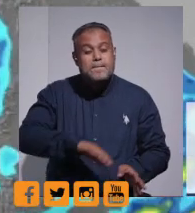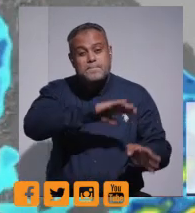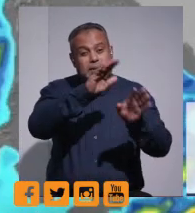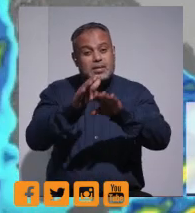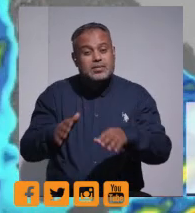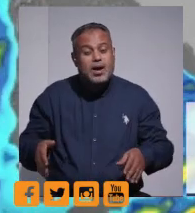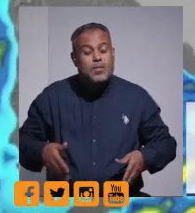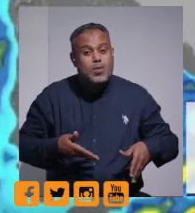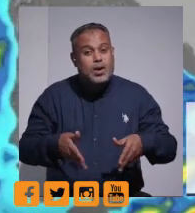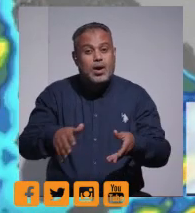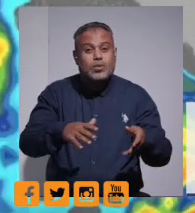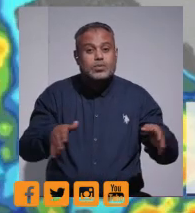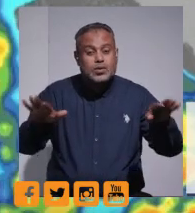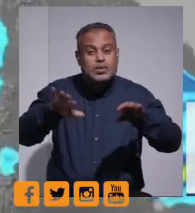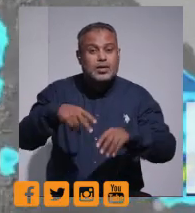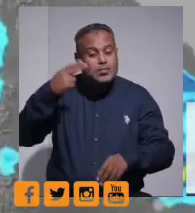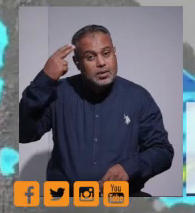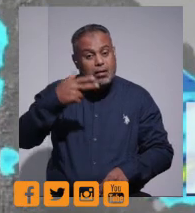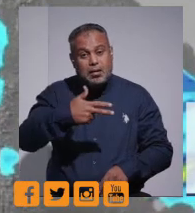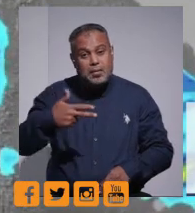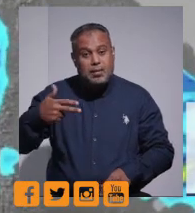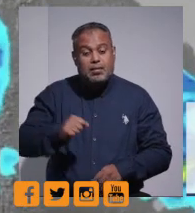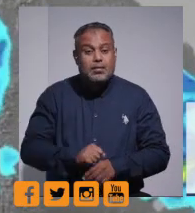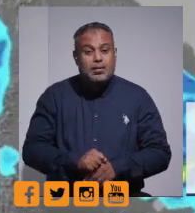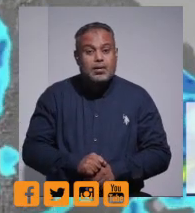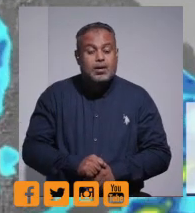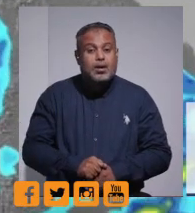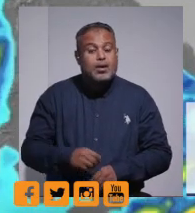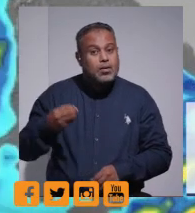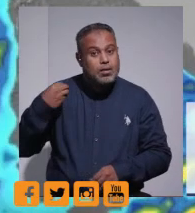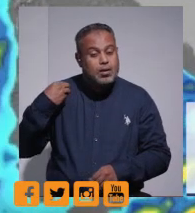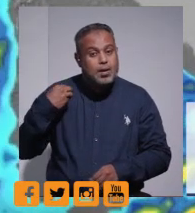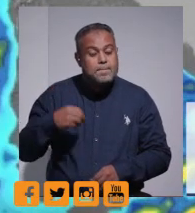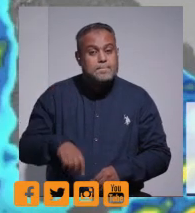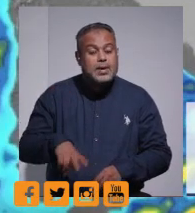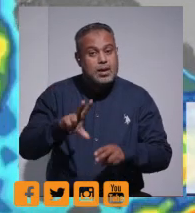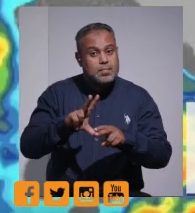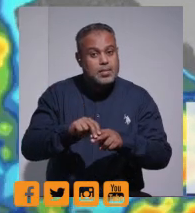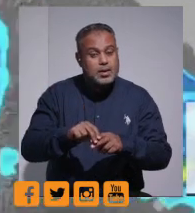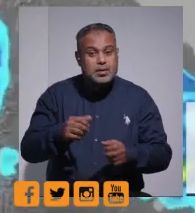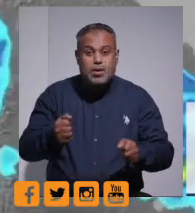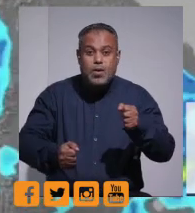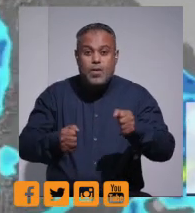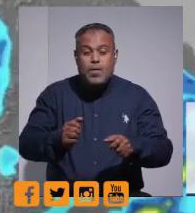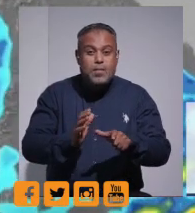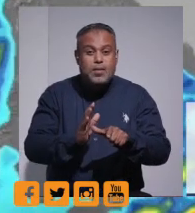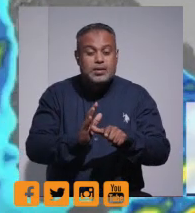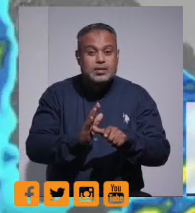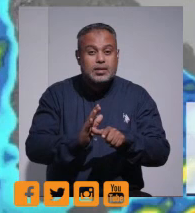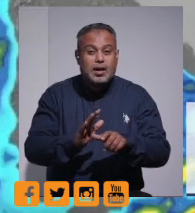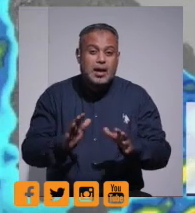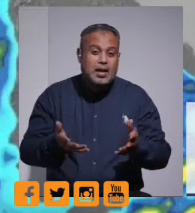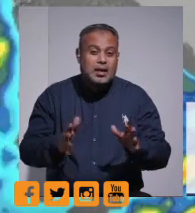لوادي حضرموت الغربيه منها كما ينبه المركز سائقيه المركبات والمسافرين كافه من احتماليه